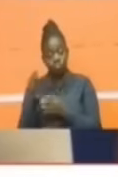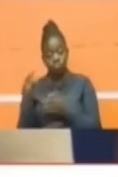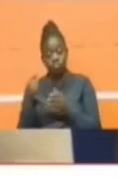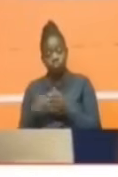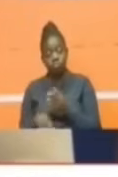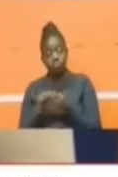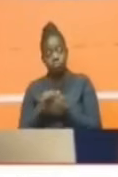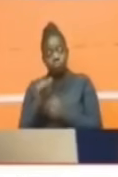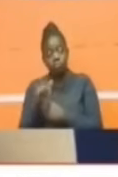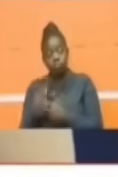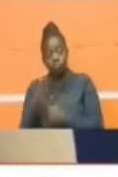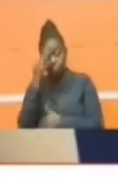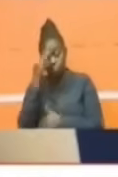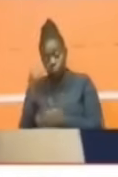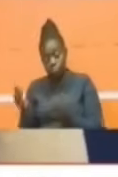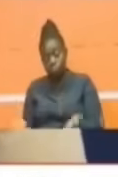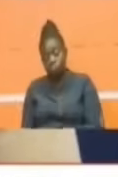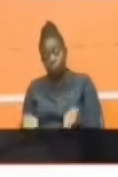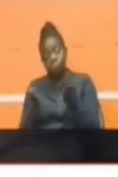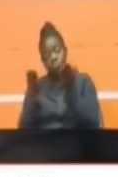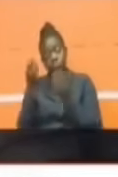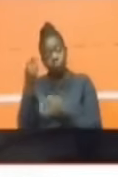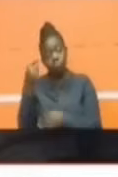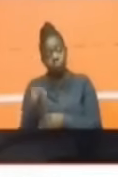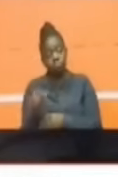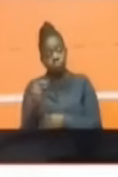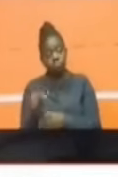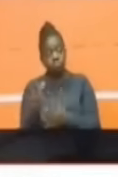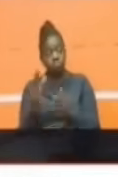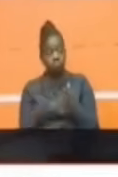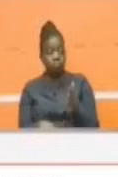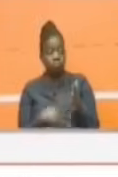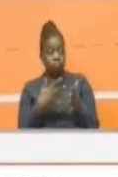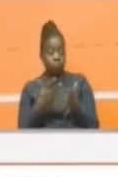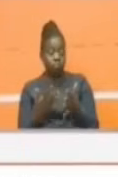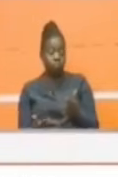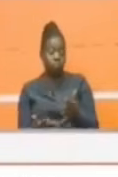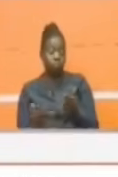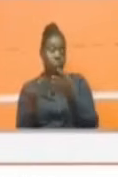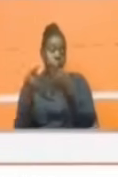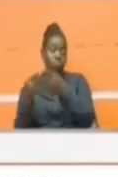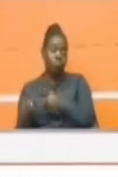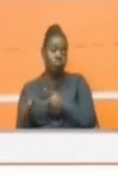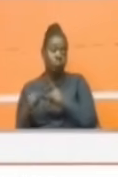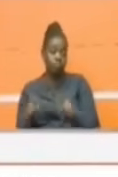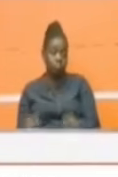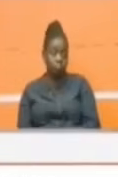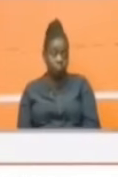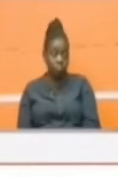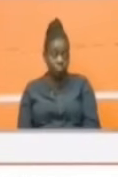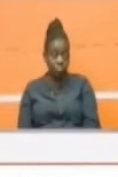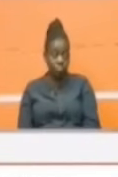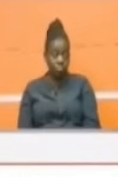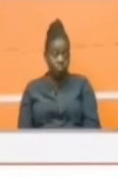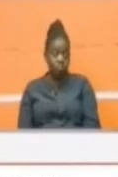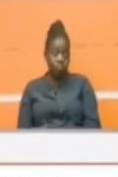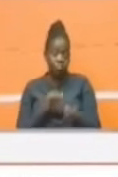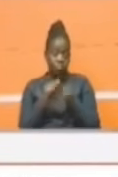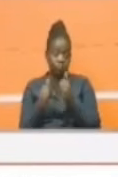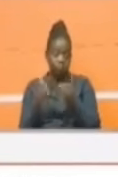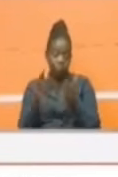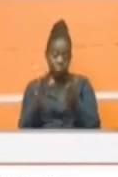no zikende edomo kutumbula mutindo ugwa kwaye zenja ulo. Choir competitions, singing,